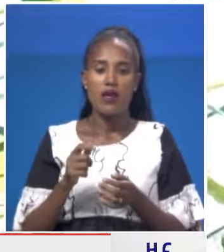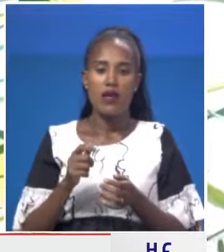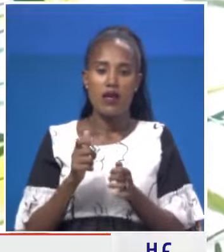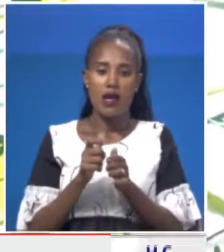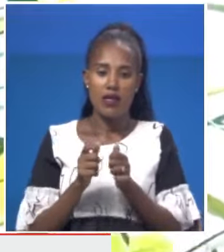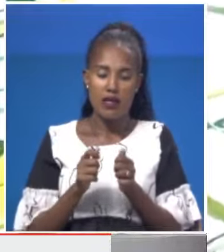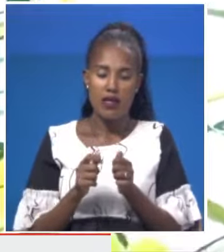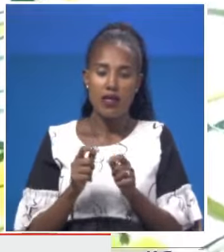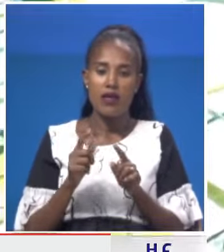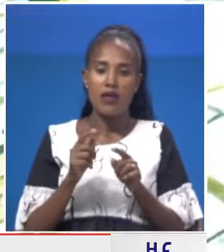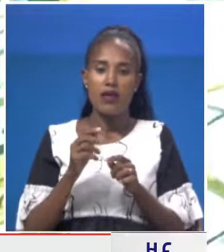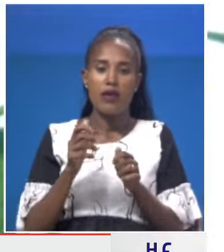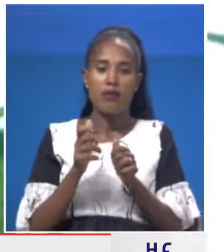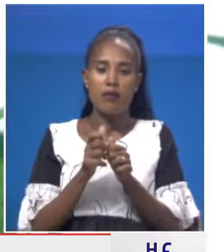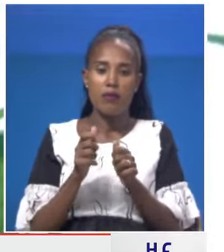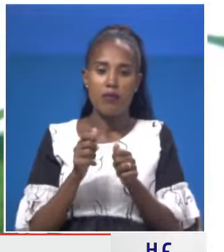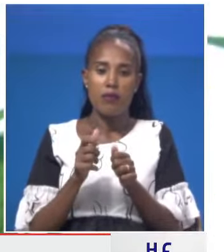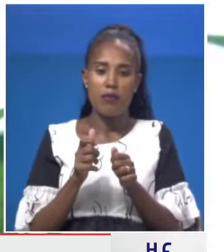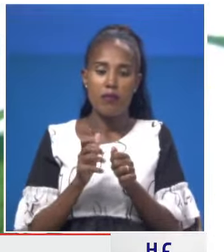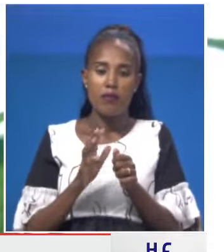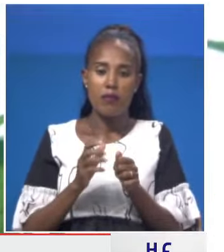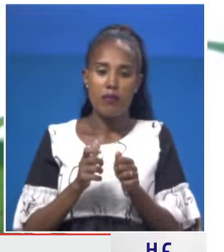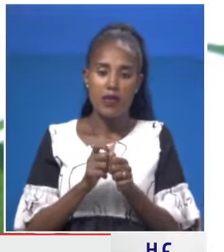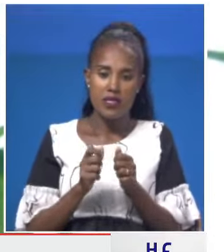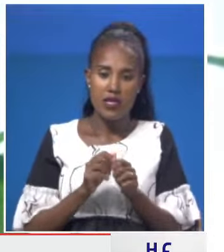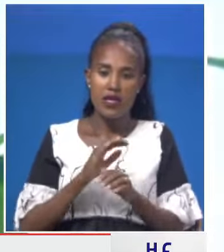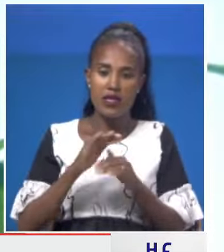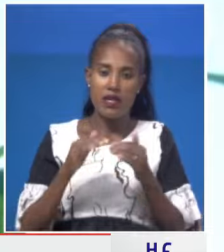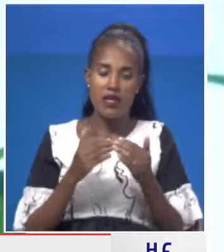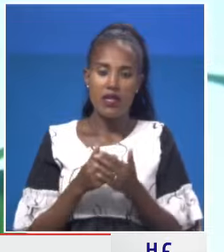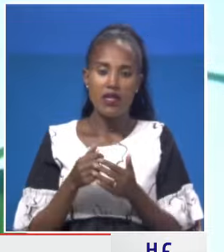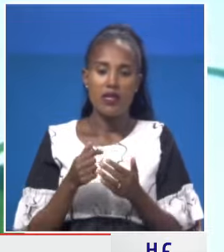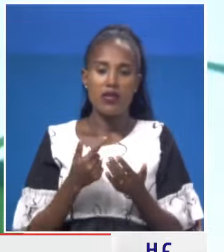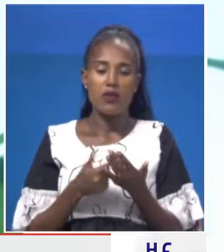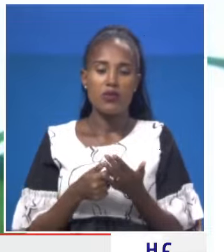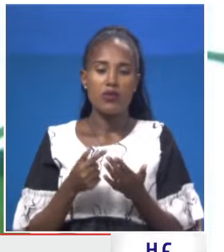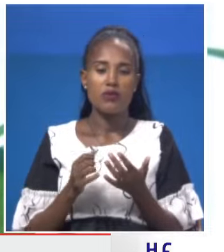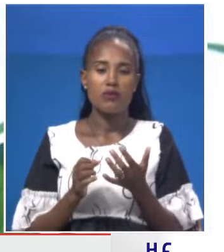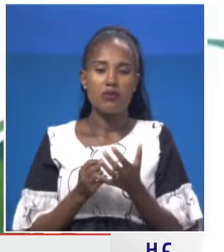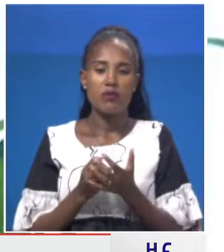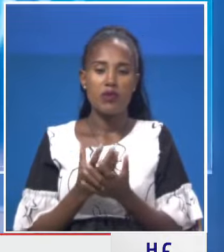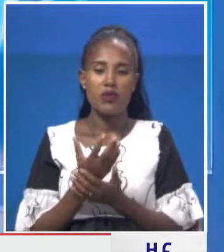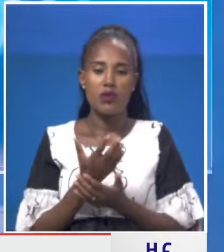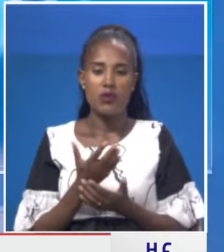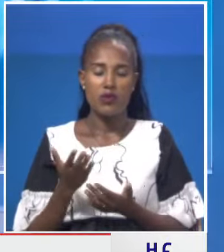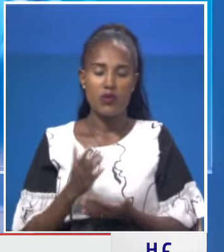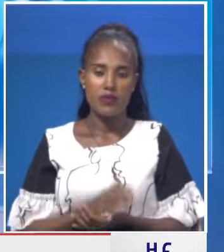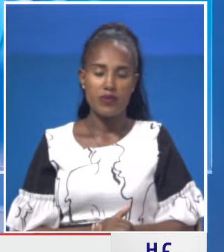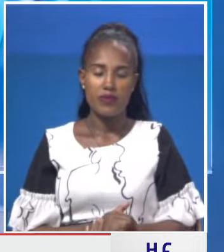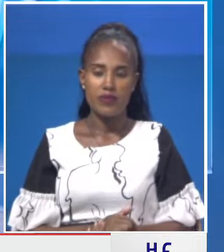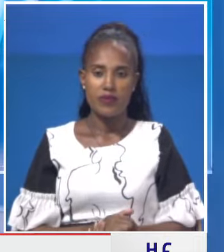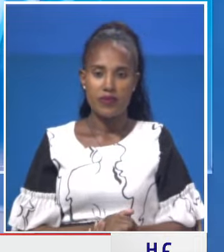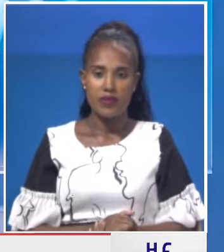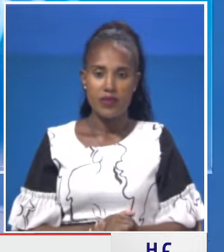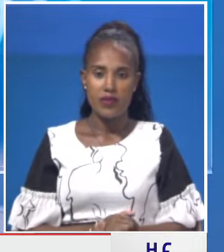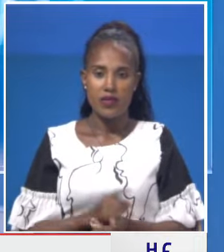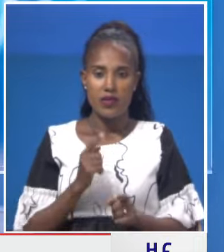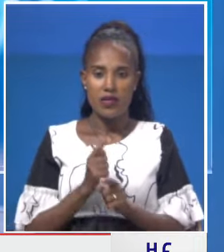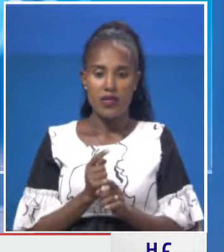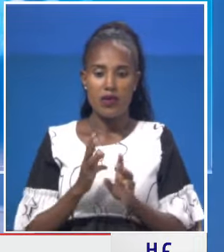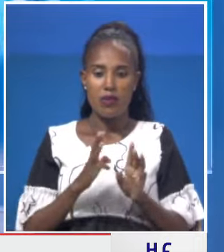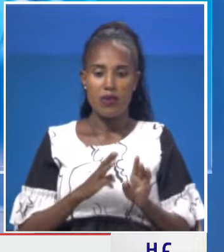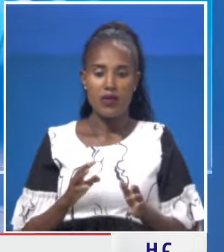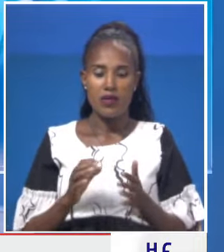ጠጥ ማሽላ እና ሌሎች አጠቃላይ እዚህ አካባቢ የሚመረቱ ምርቶች በተገቢ መንገድ